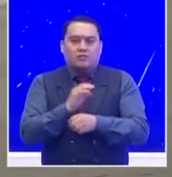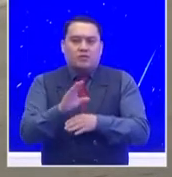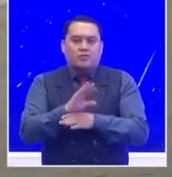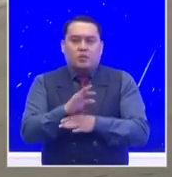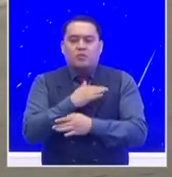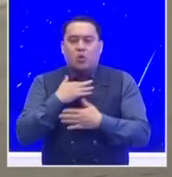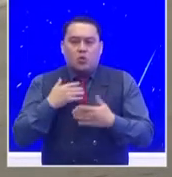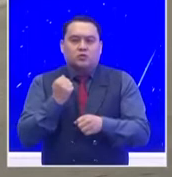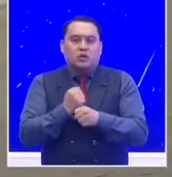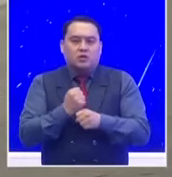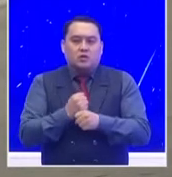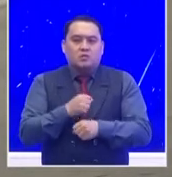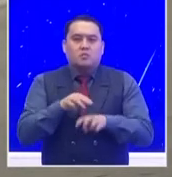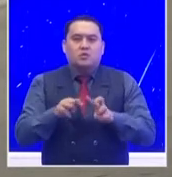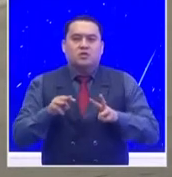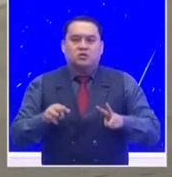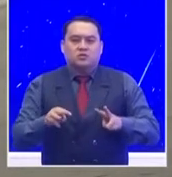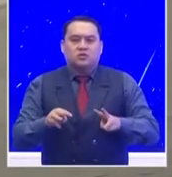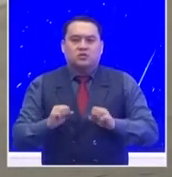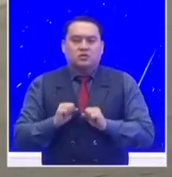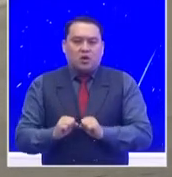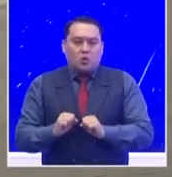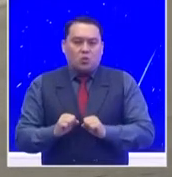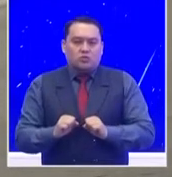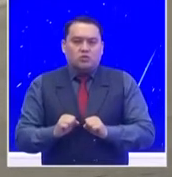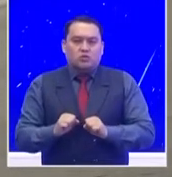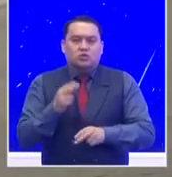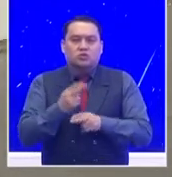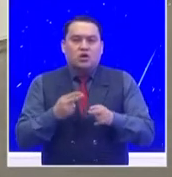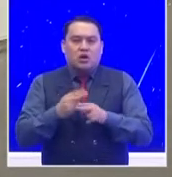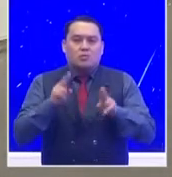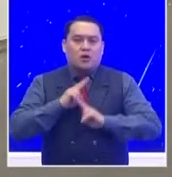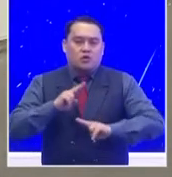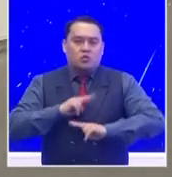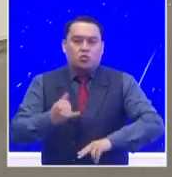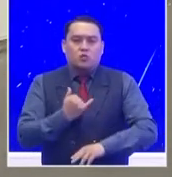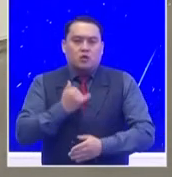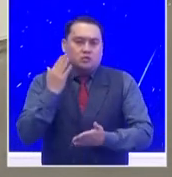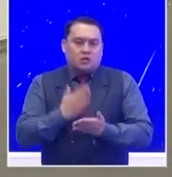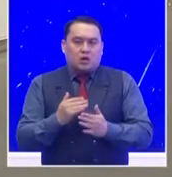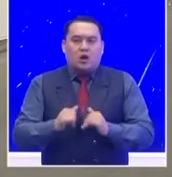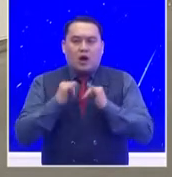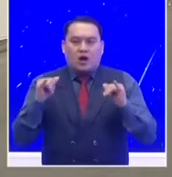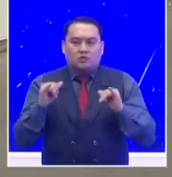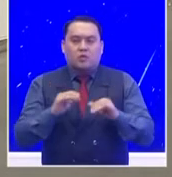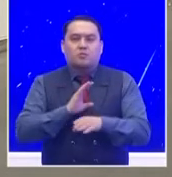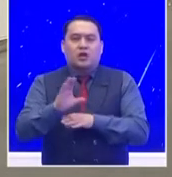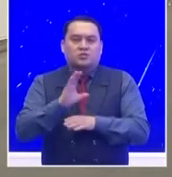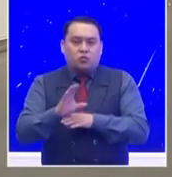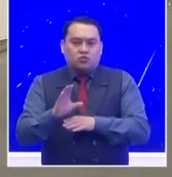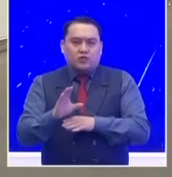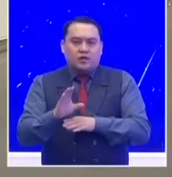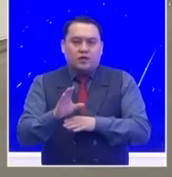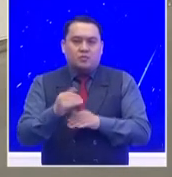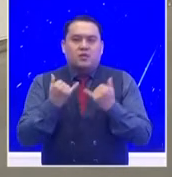много, Минобороны, железная дорога, много партнеров. Планы на будущее — развивать наше производство.